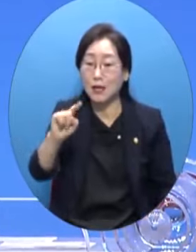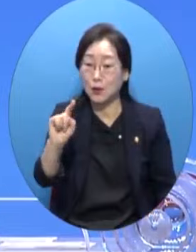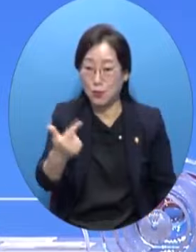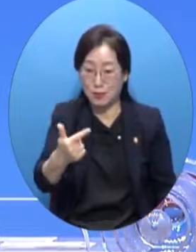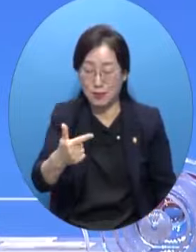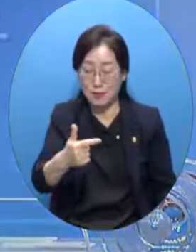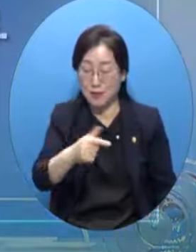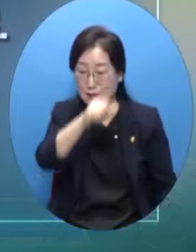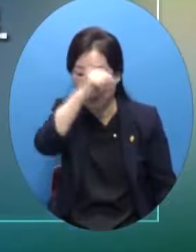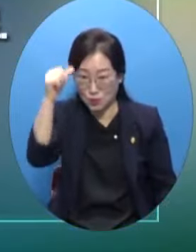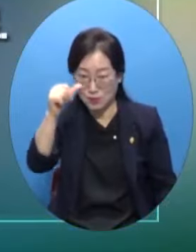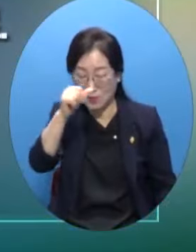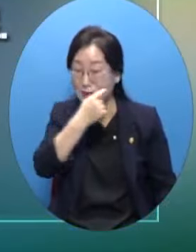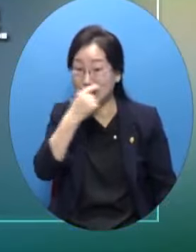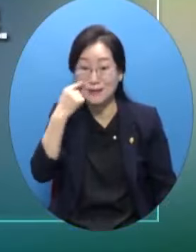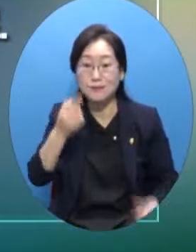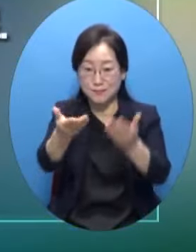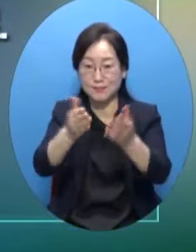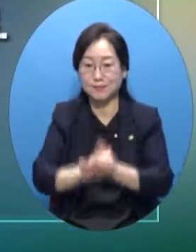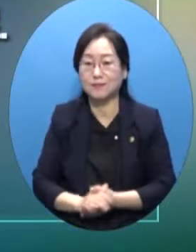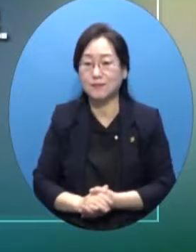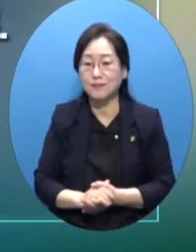간증을 드리기 원합니다.